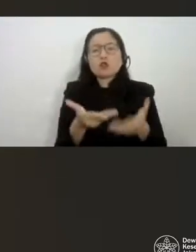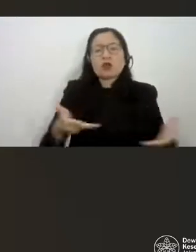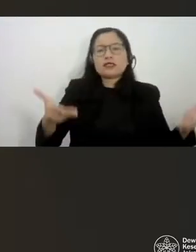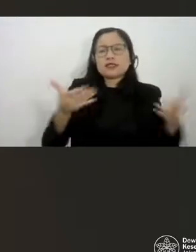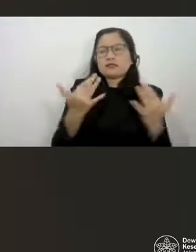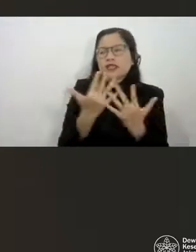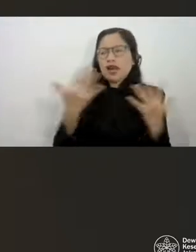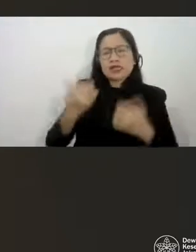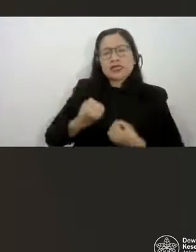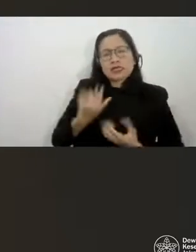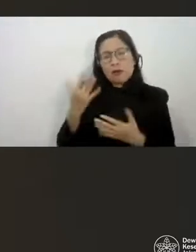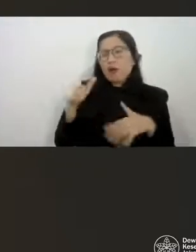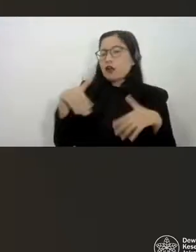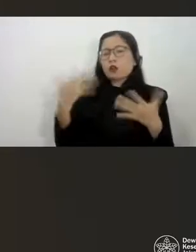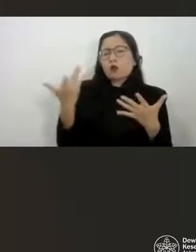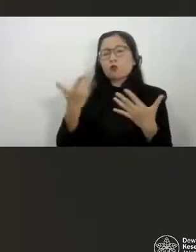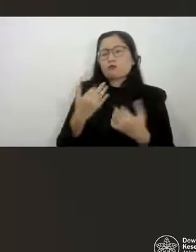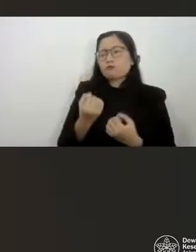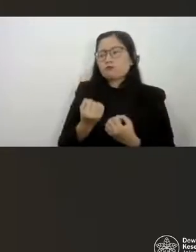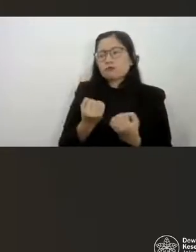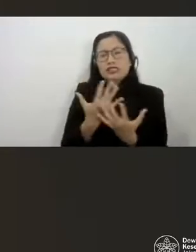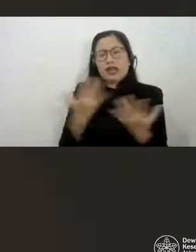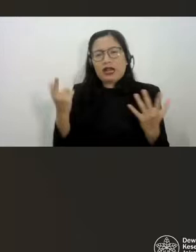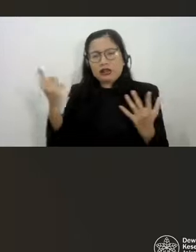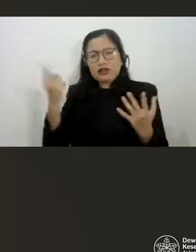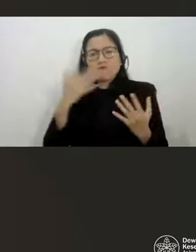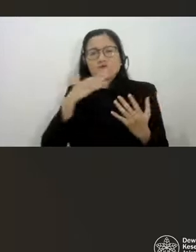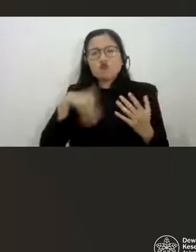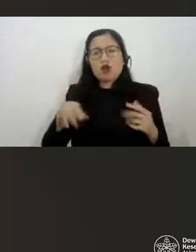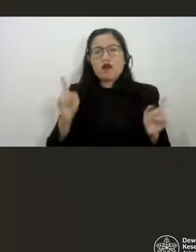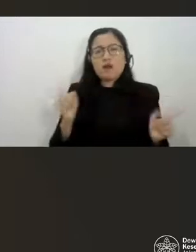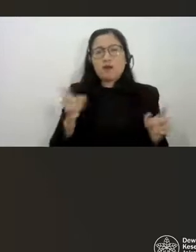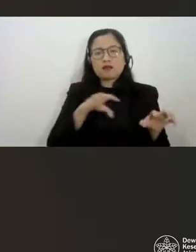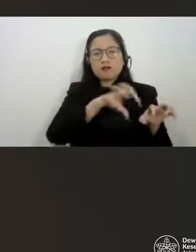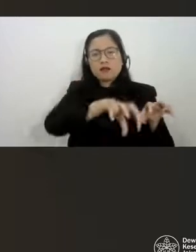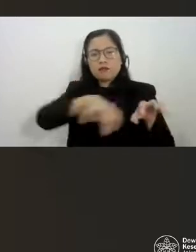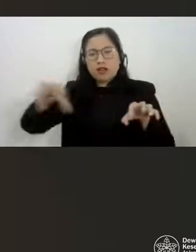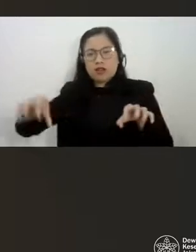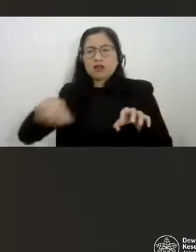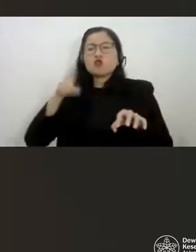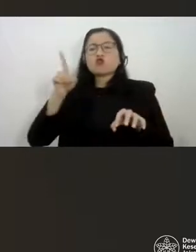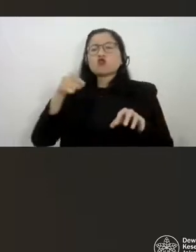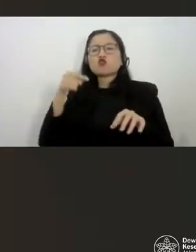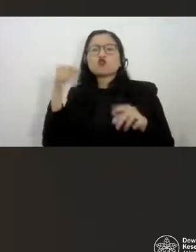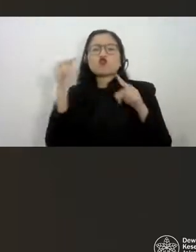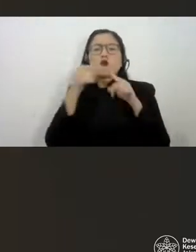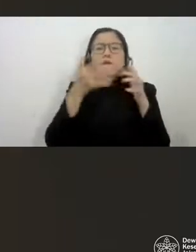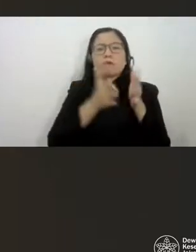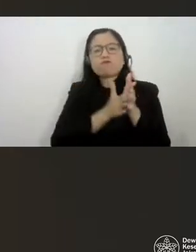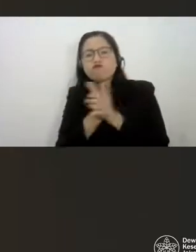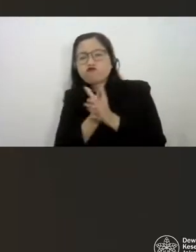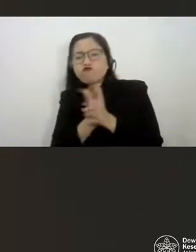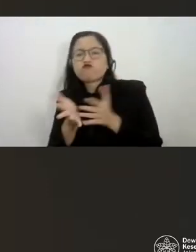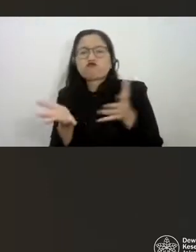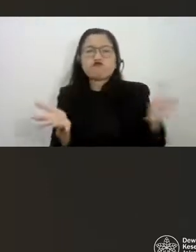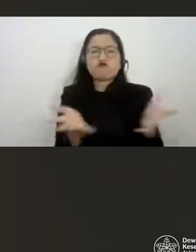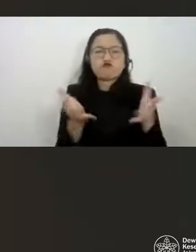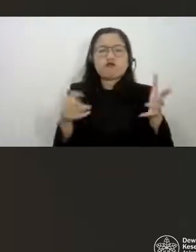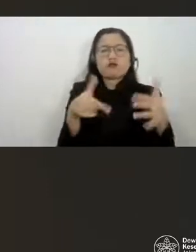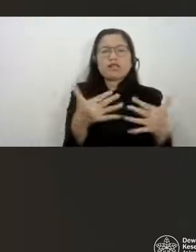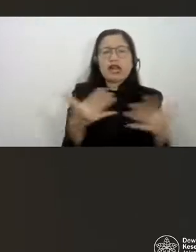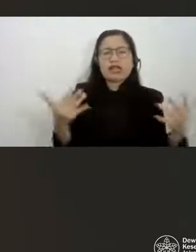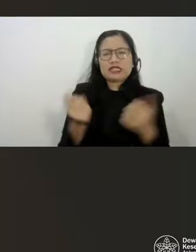di berbagai tempat. Demi menggugah kesadaran umat Islam tentang pentingnya kebudayaan industri, beliau menulis sebuah makalah